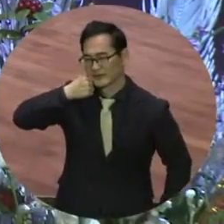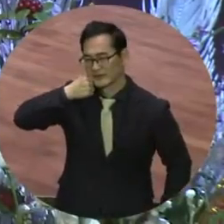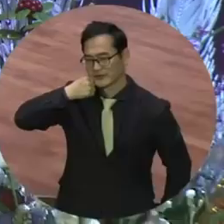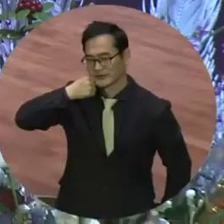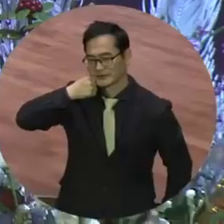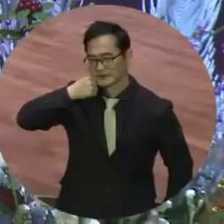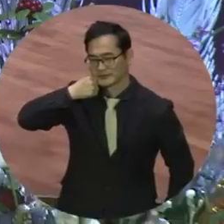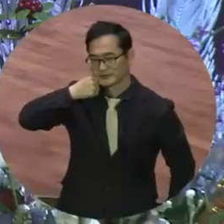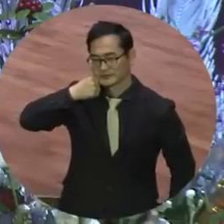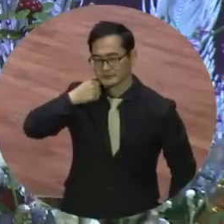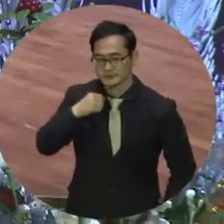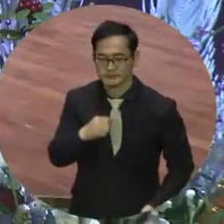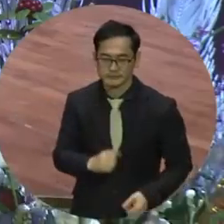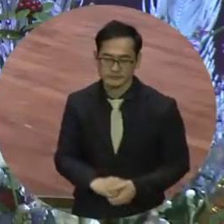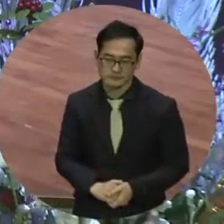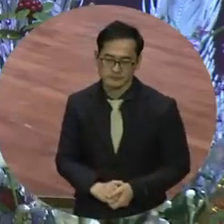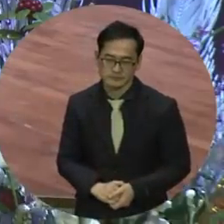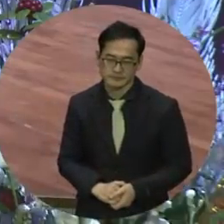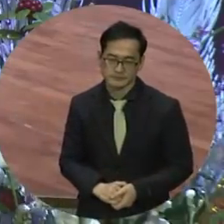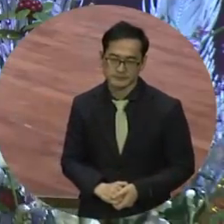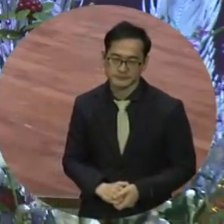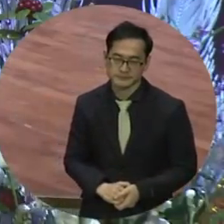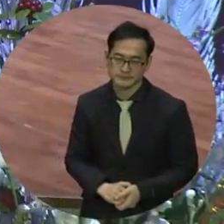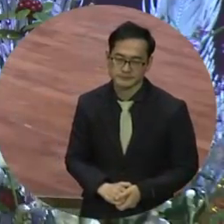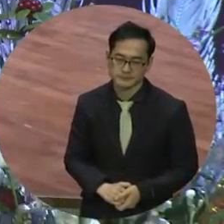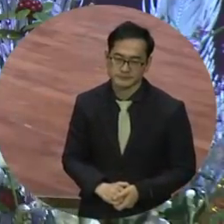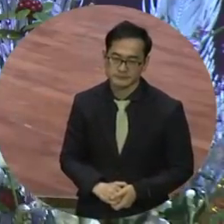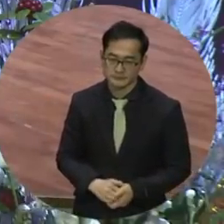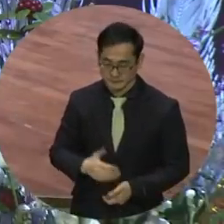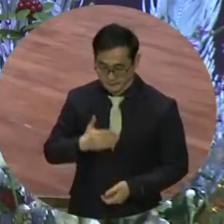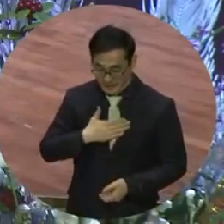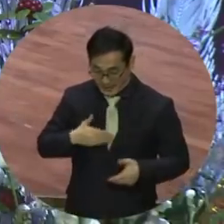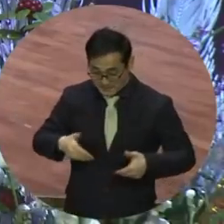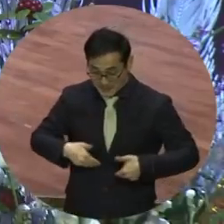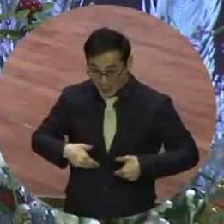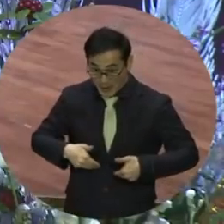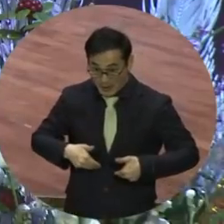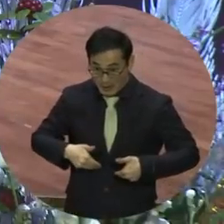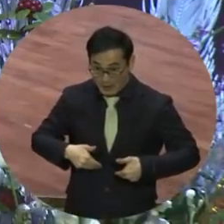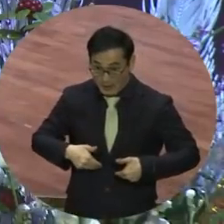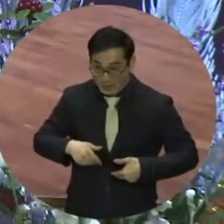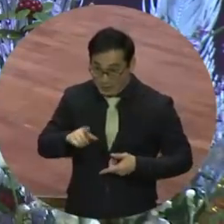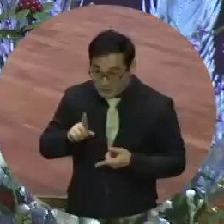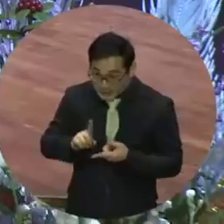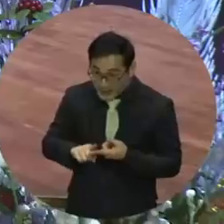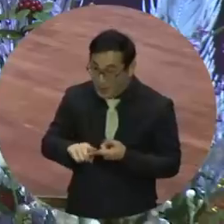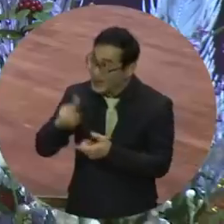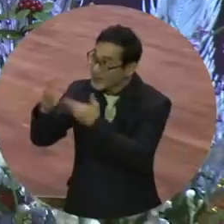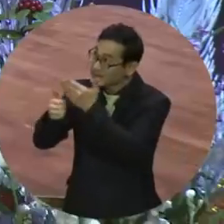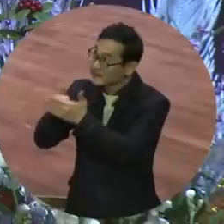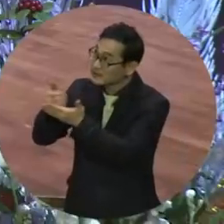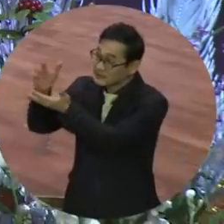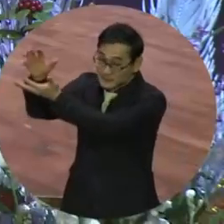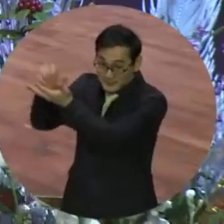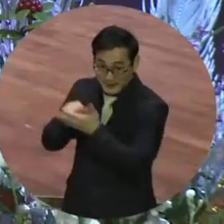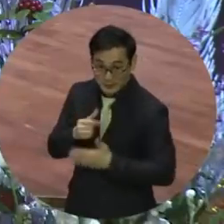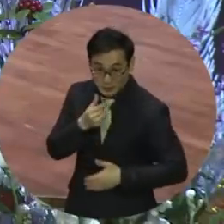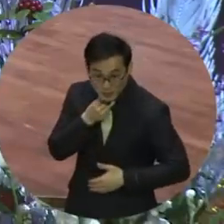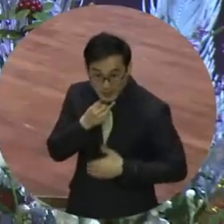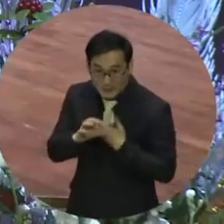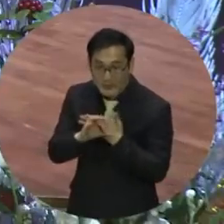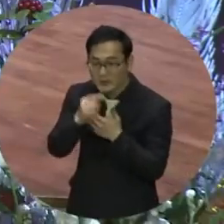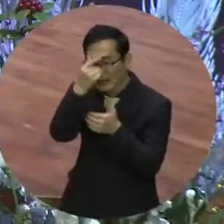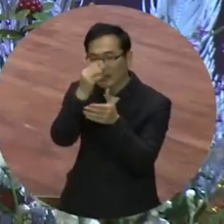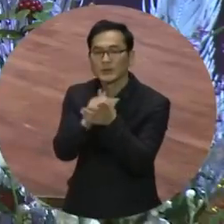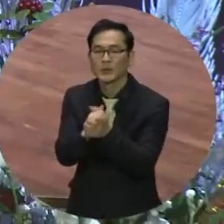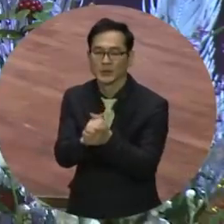우리의 필요한 것을요 하나님이 주시기 위해서 뭐라 그랬습니까? 기도해라 그랬어요. 기도해라.